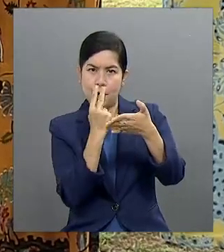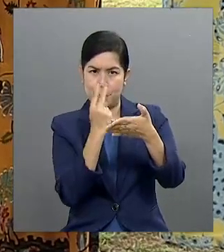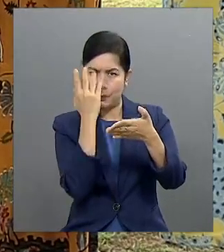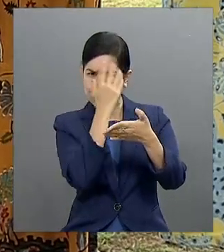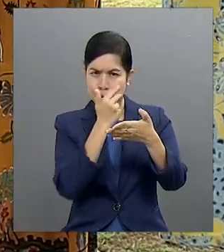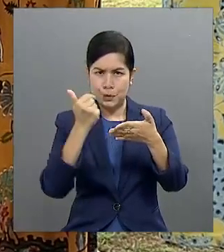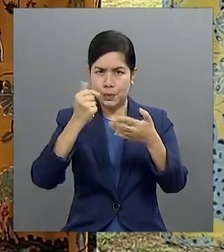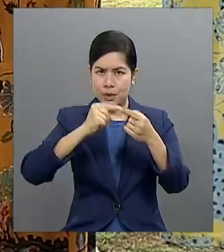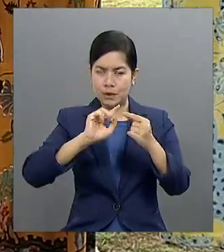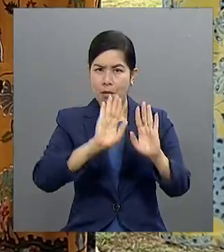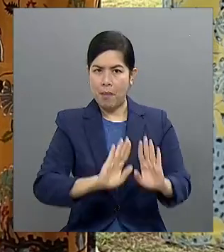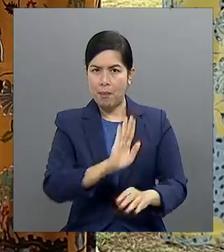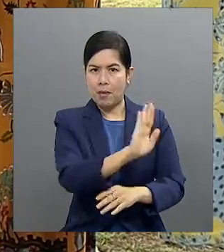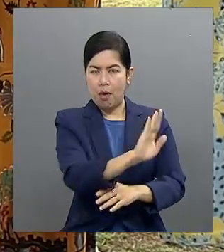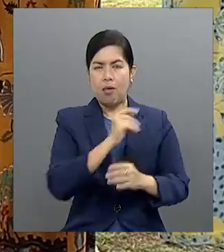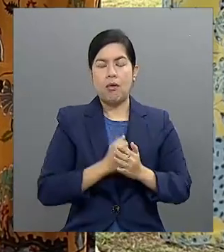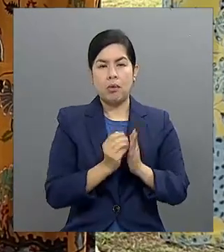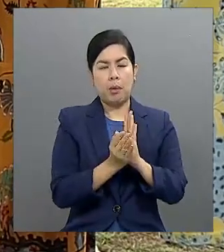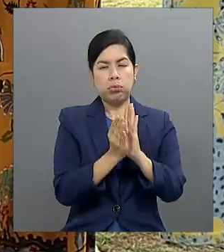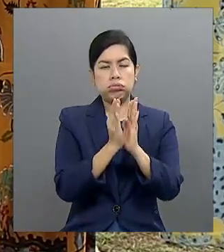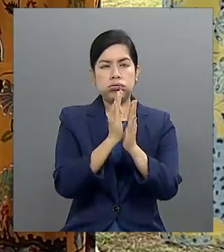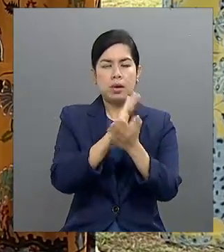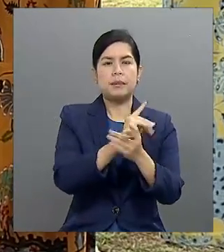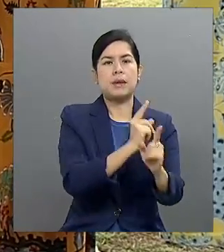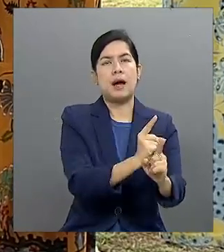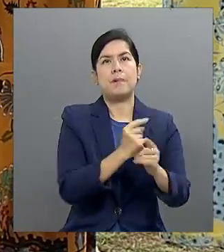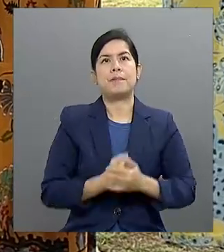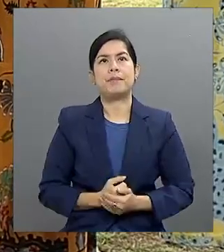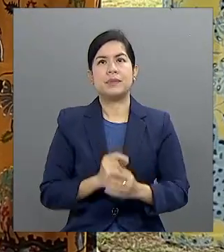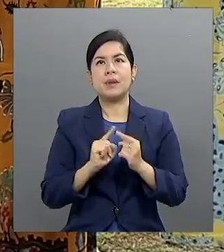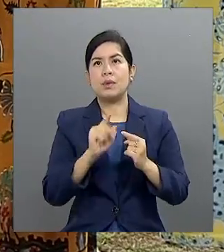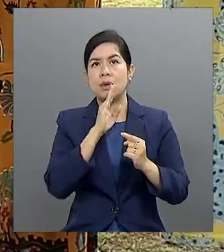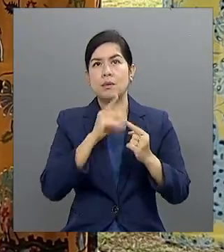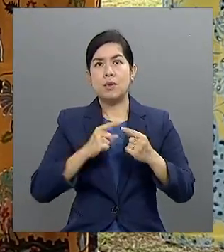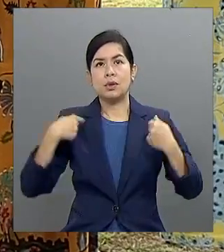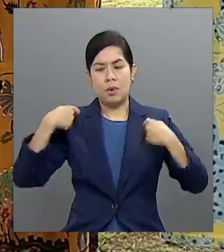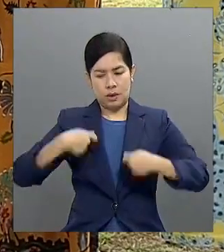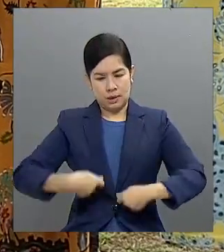วัฒนาการที่แตกต่างกันออกไปแต่ใส่แล้วเนี่ยจะใส่ให้สวยเนี่ยต้องมีอกเอวสะโพก